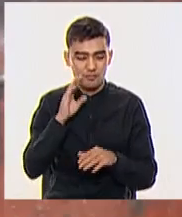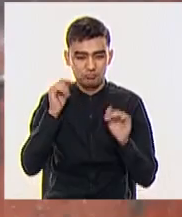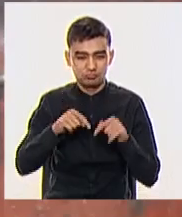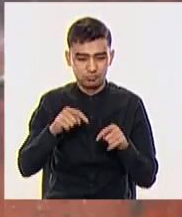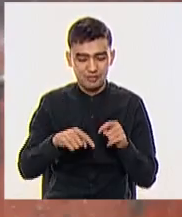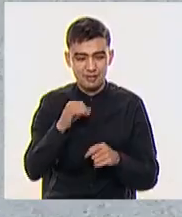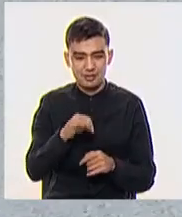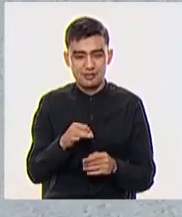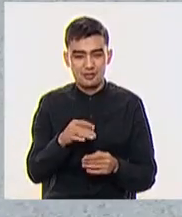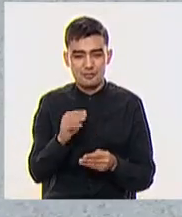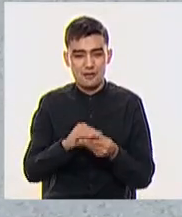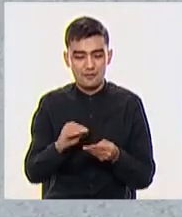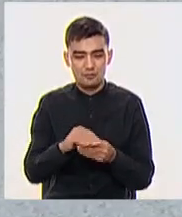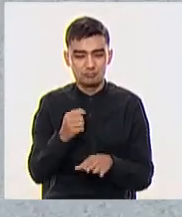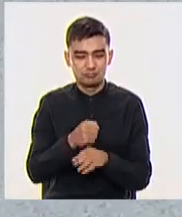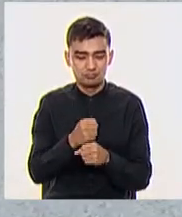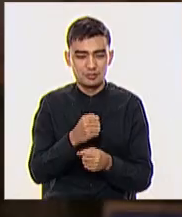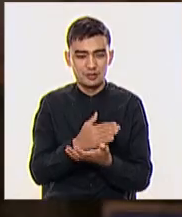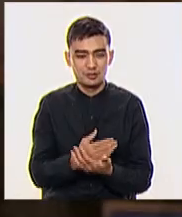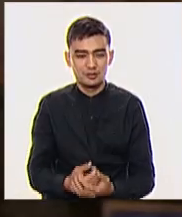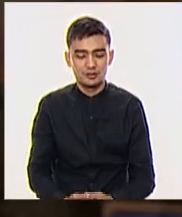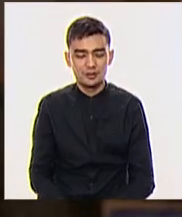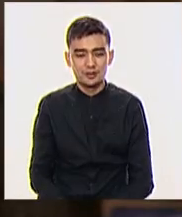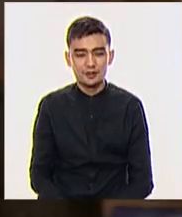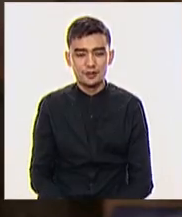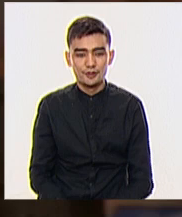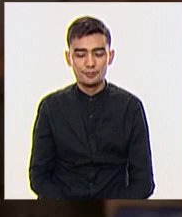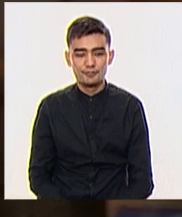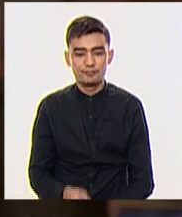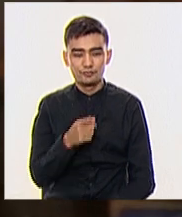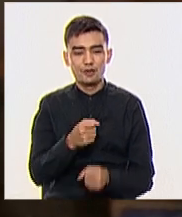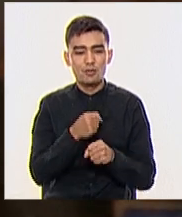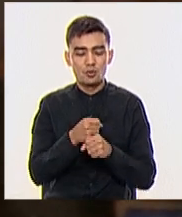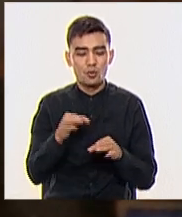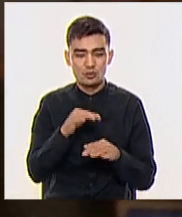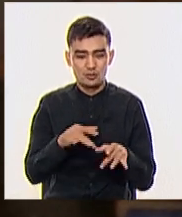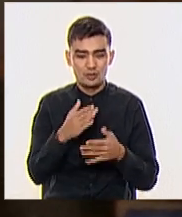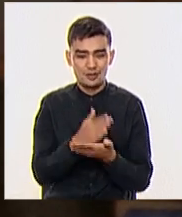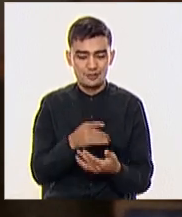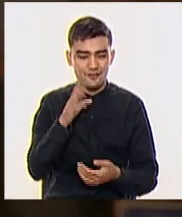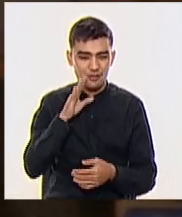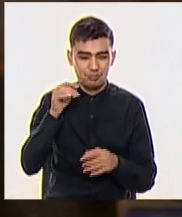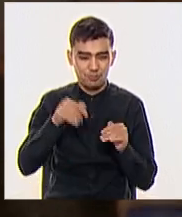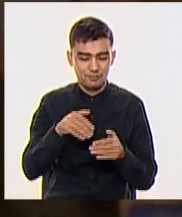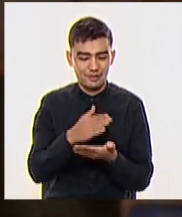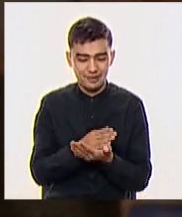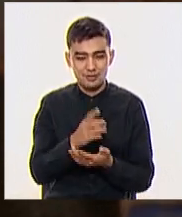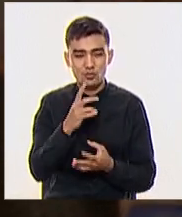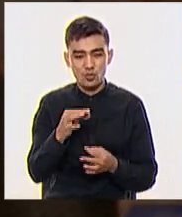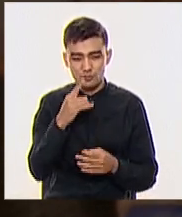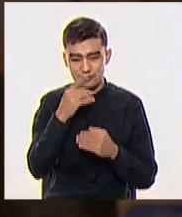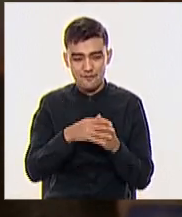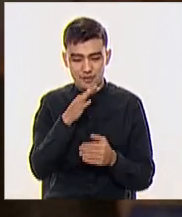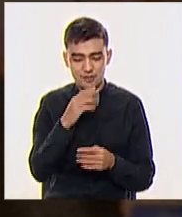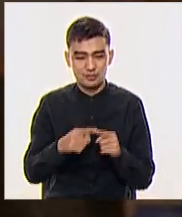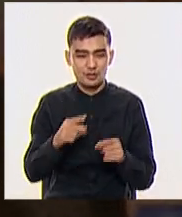төбесі қазір қайта жамалып жатыр. Кепілдеменің негізінде жөндеу жұмыстары жүріп жатыр. Яғни жақын күндері жөндеу жұмыстары